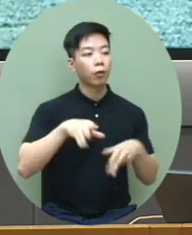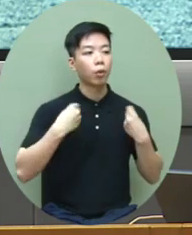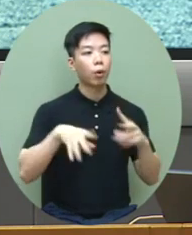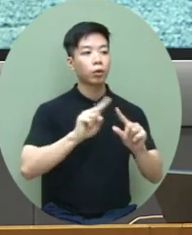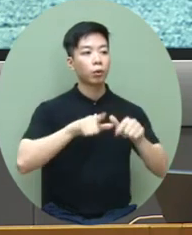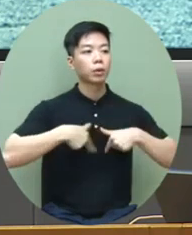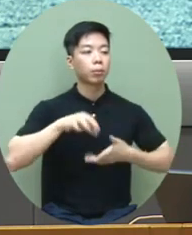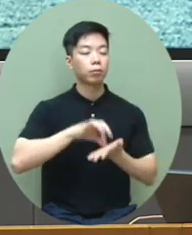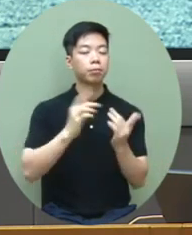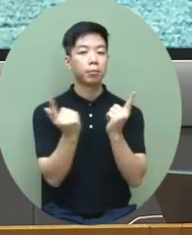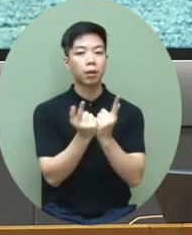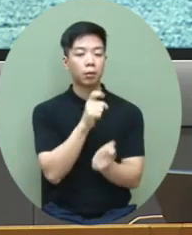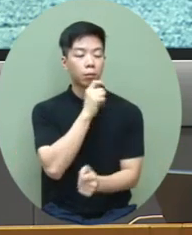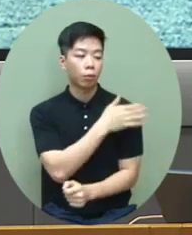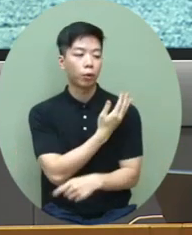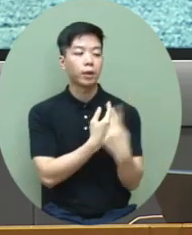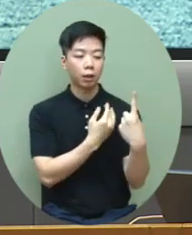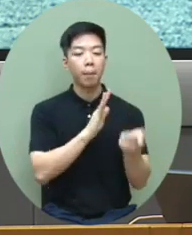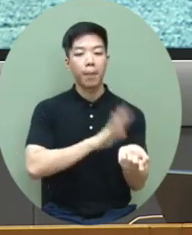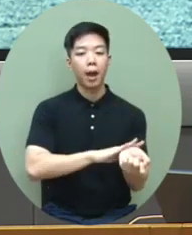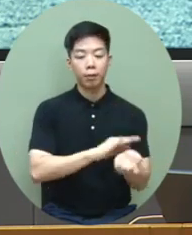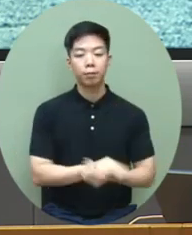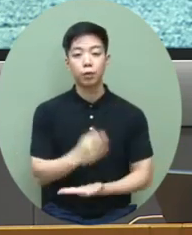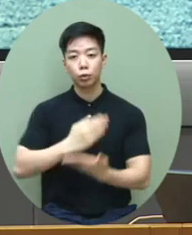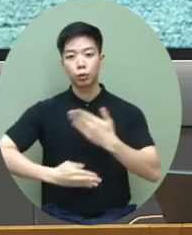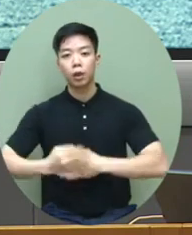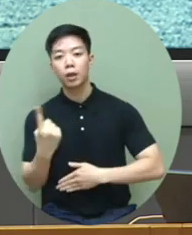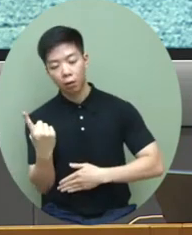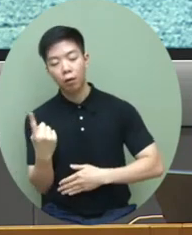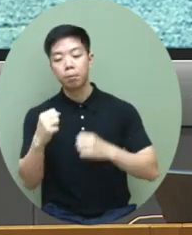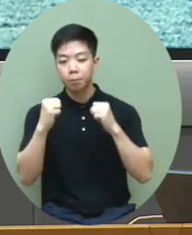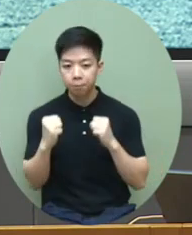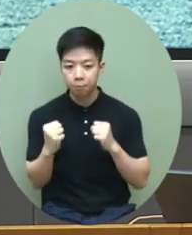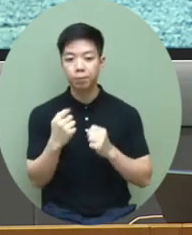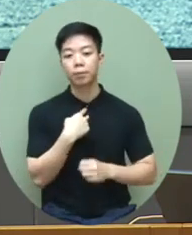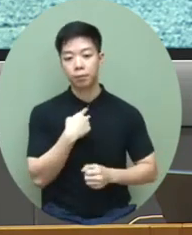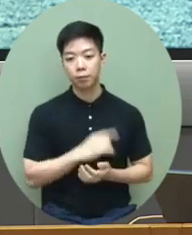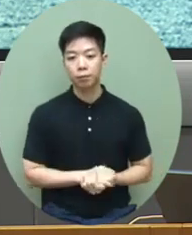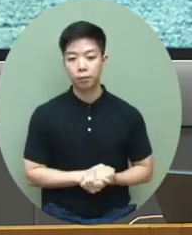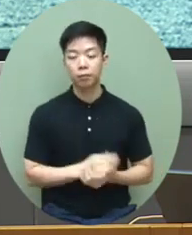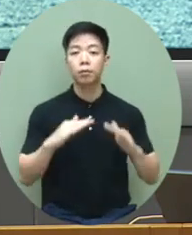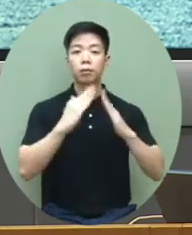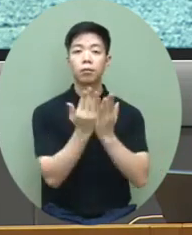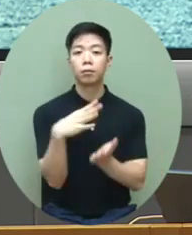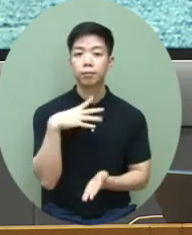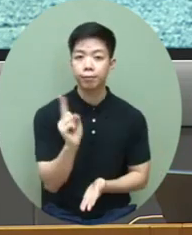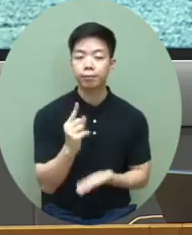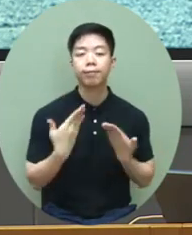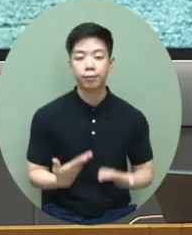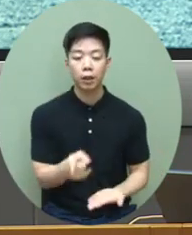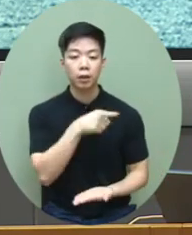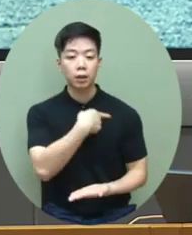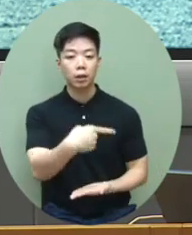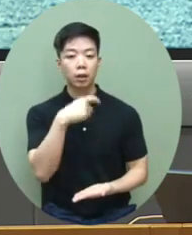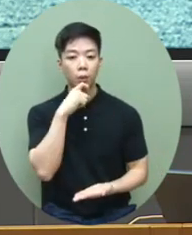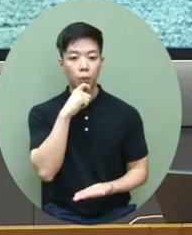就1個工作人員確診，有1個院友需要接受檢疫啦。咁另外學校嚟講咧，今日就星期一啦，就有